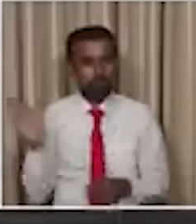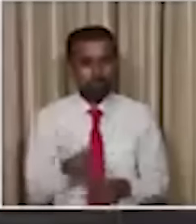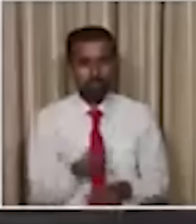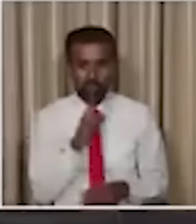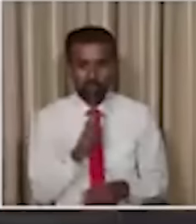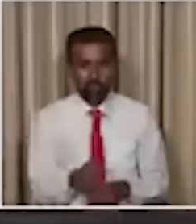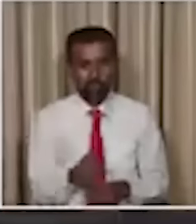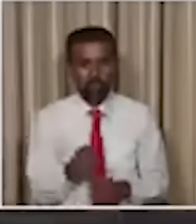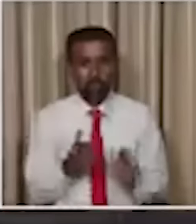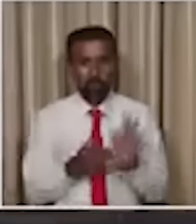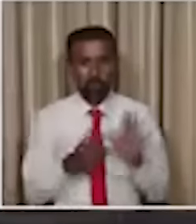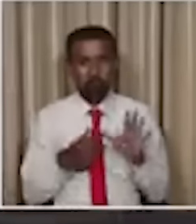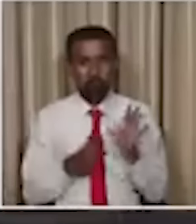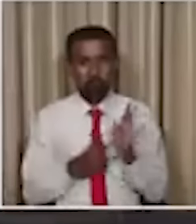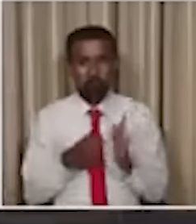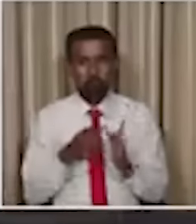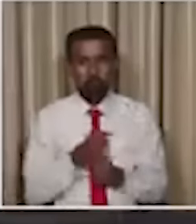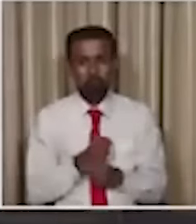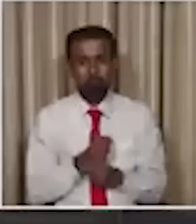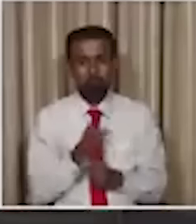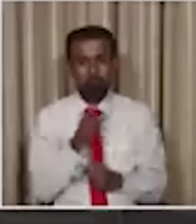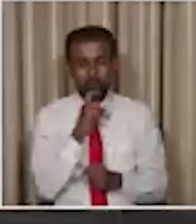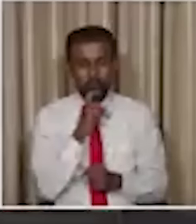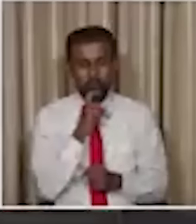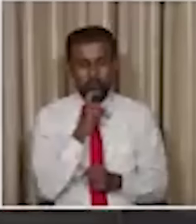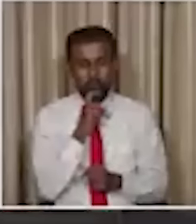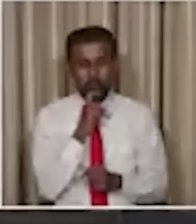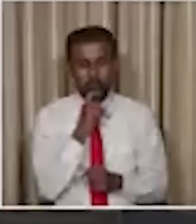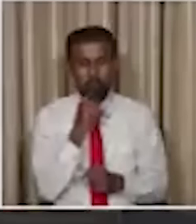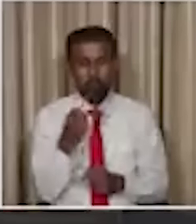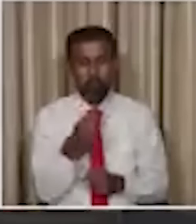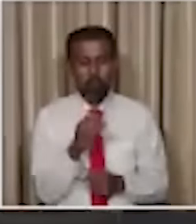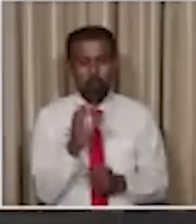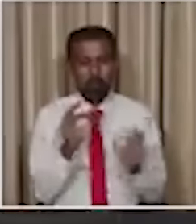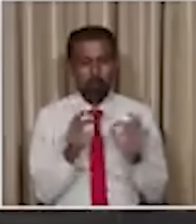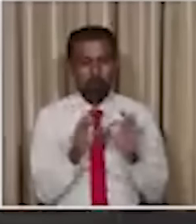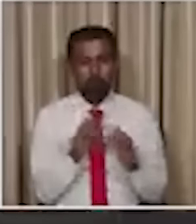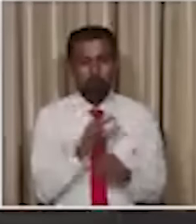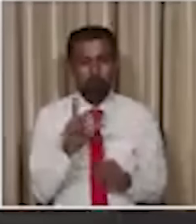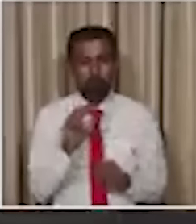අපි මාලිගා කන්ද උසාවියේ නඩු අංක